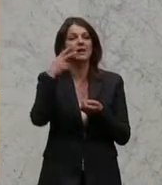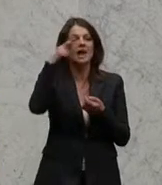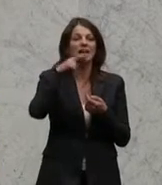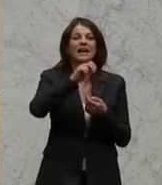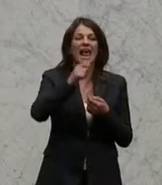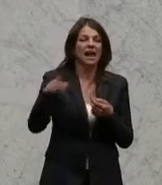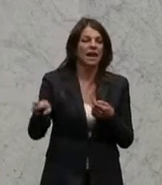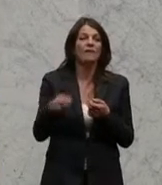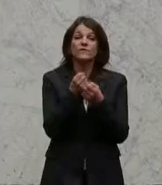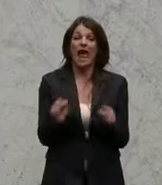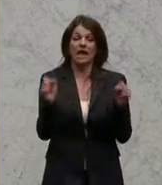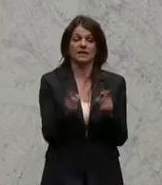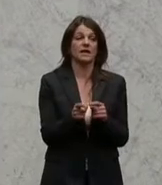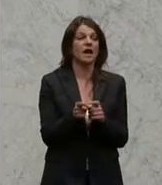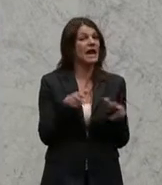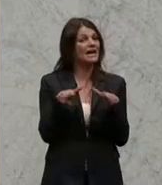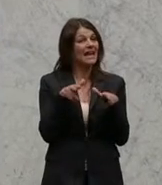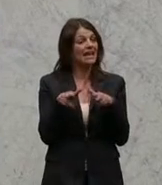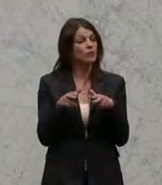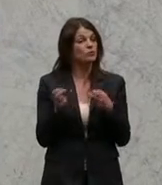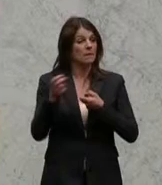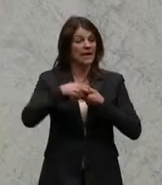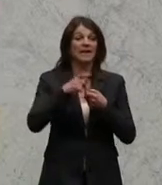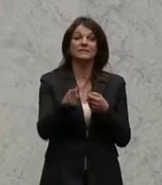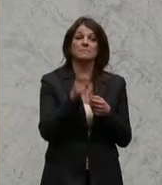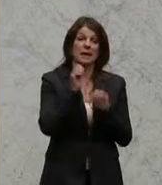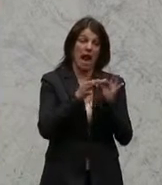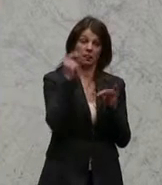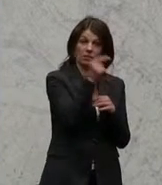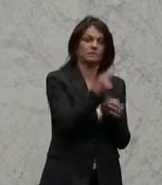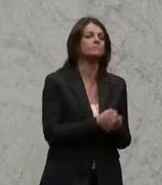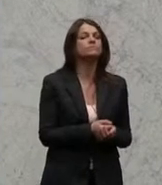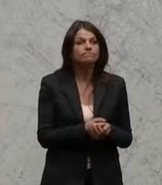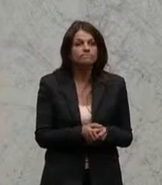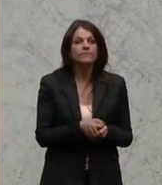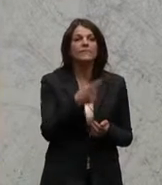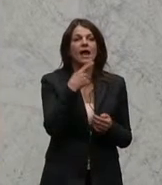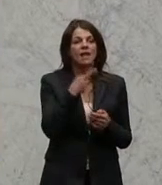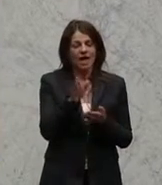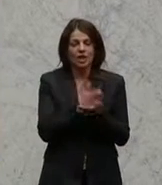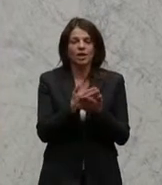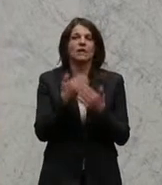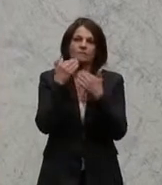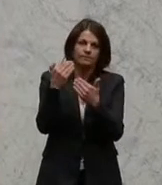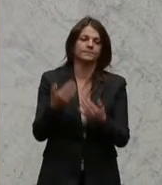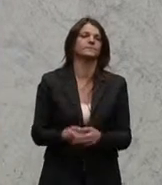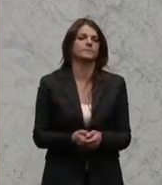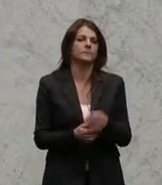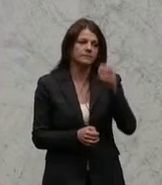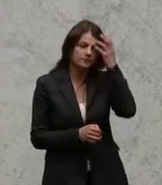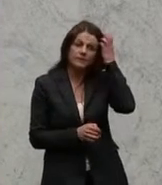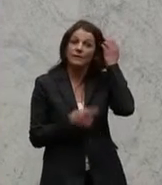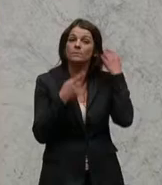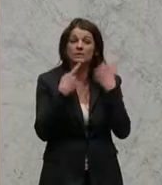Racker, freiheitlicher Regierungsmitglied in Kärnten, hat diese Entscheidung begrüßt und